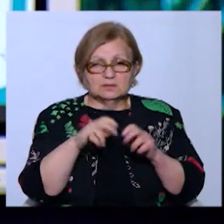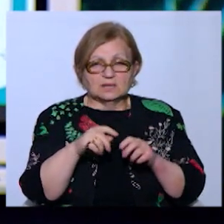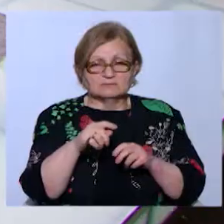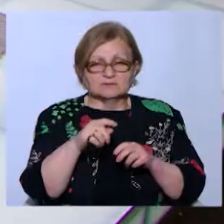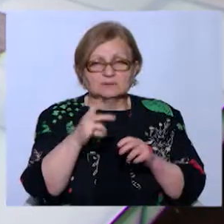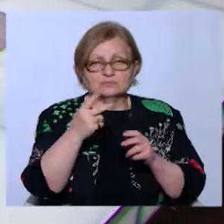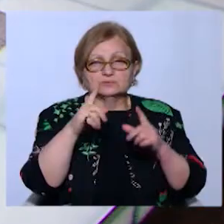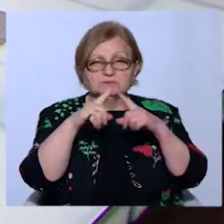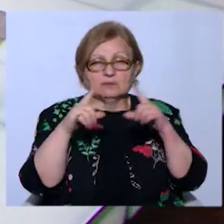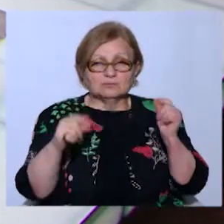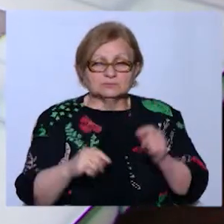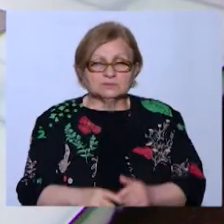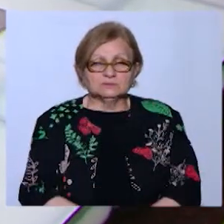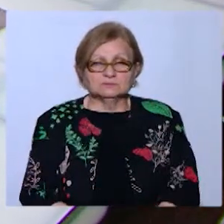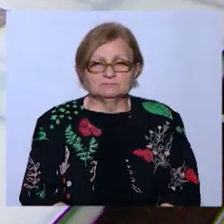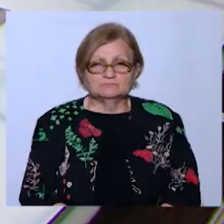სამკუთხედი.